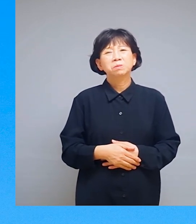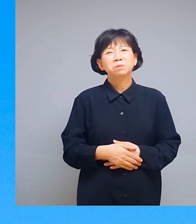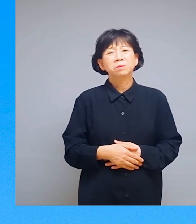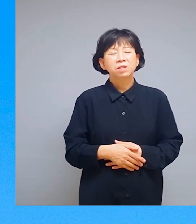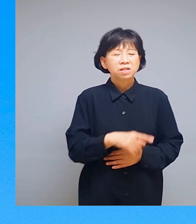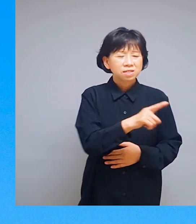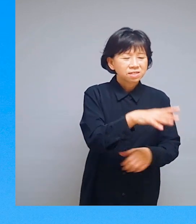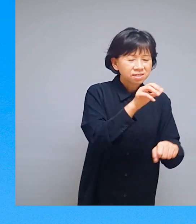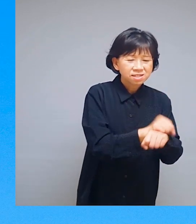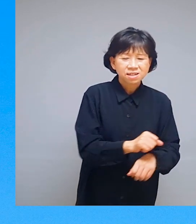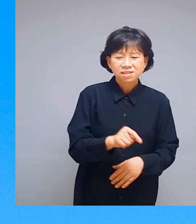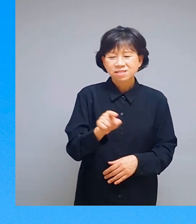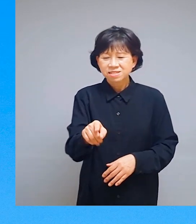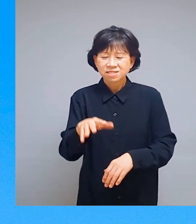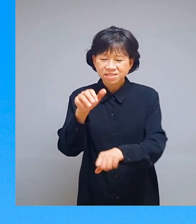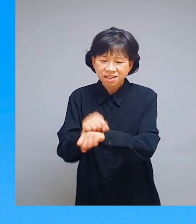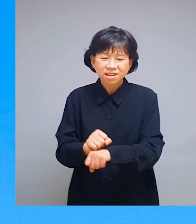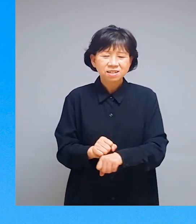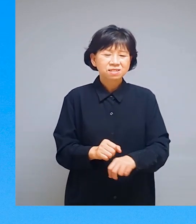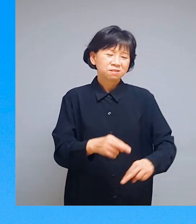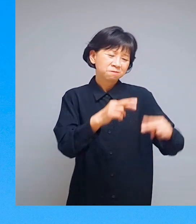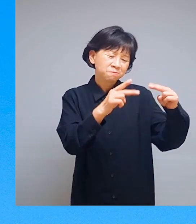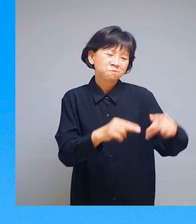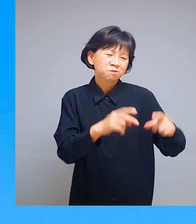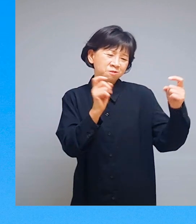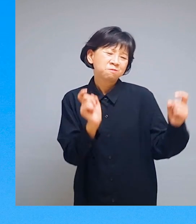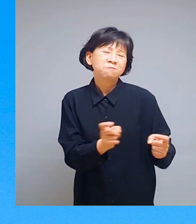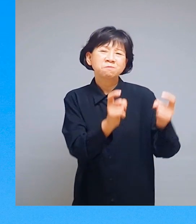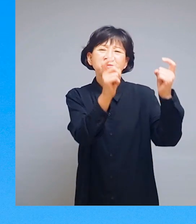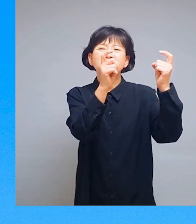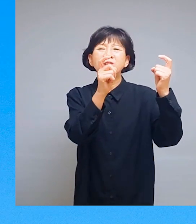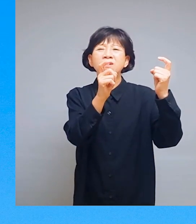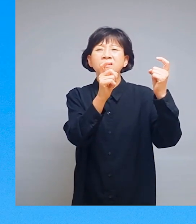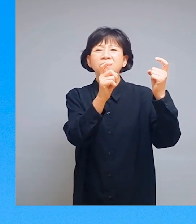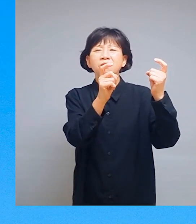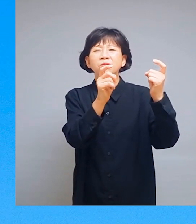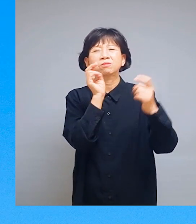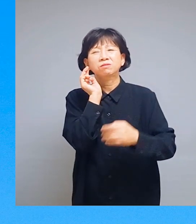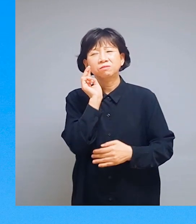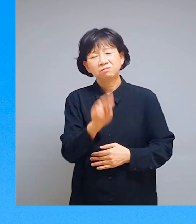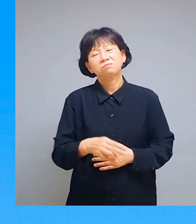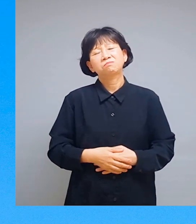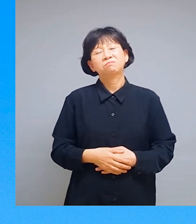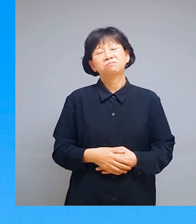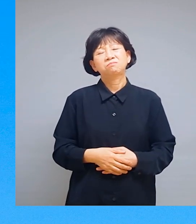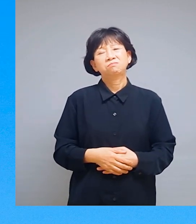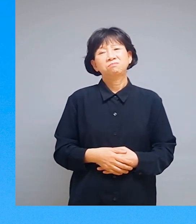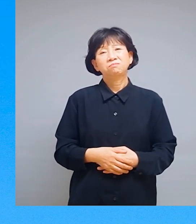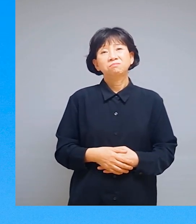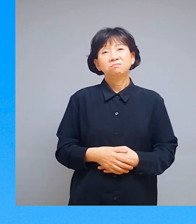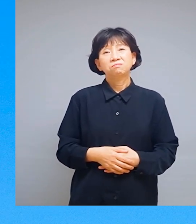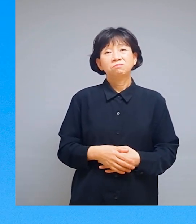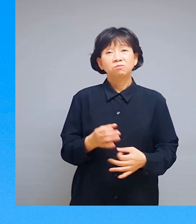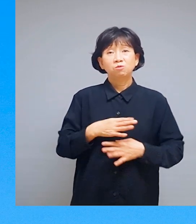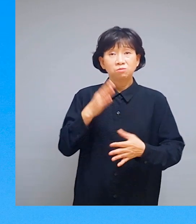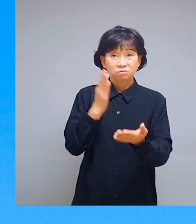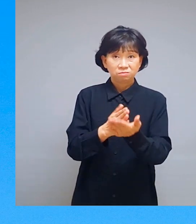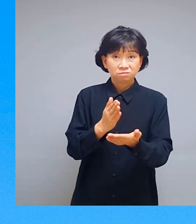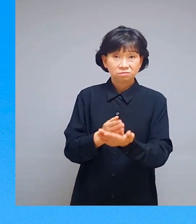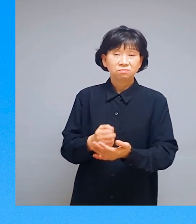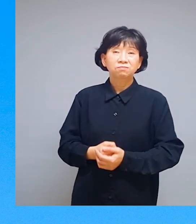네가 잘했니? 네가 못했니? 막 서로 비방하고 욕하고 헐뜯고. 여러분 놀라지